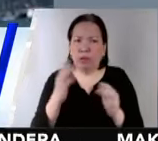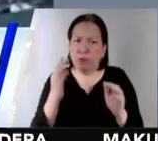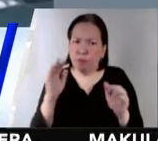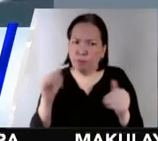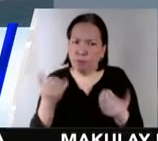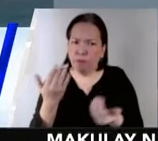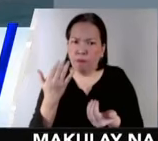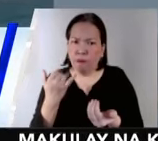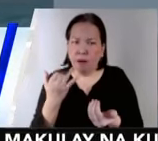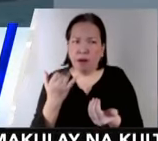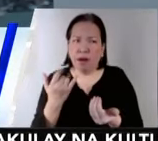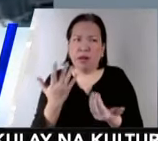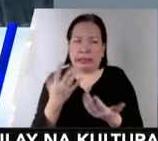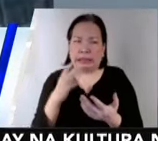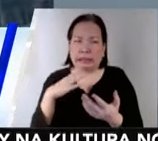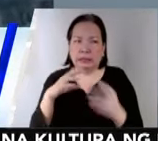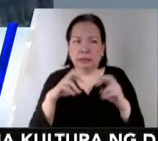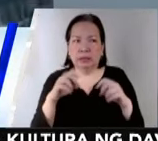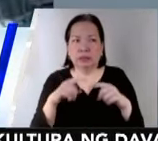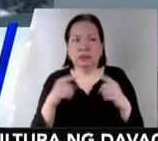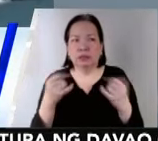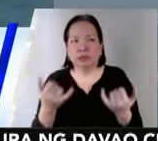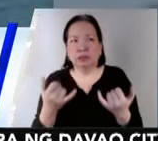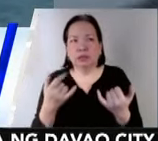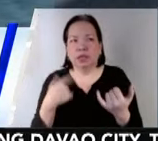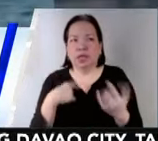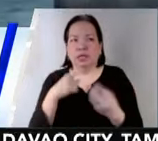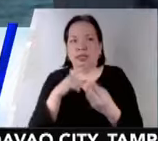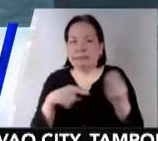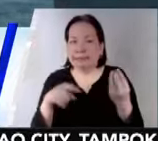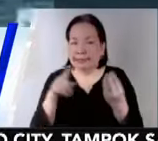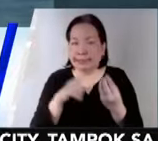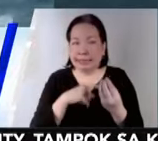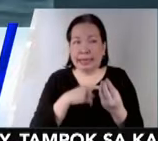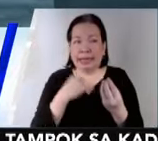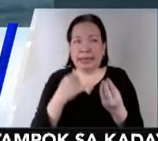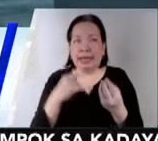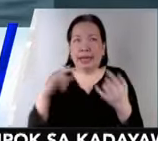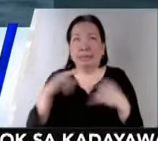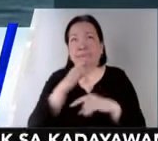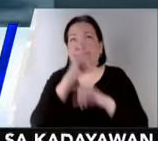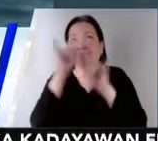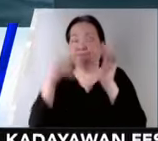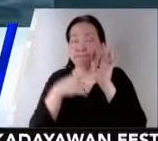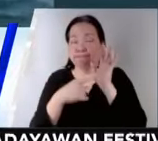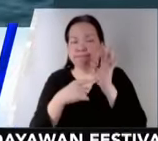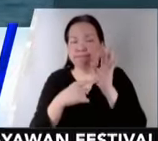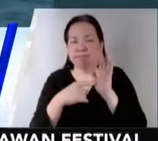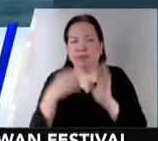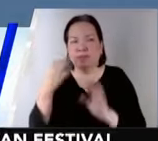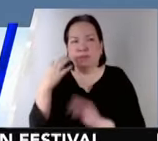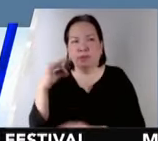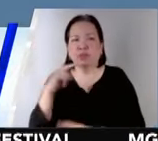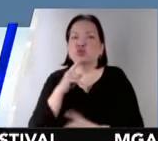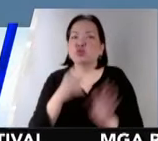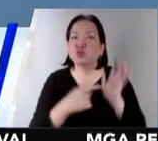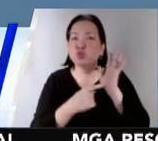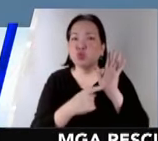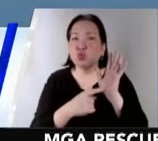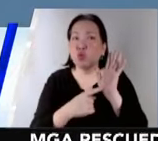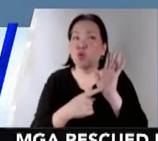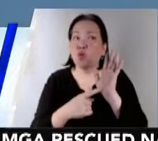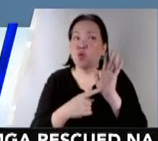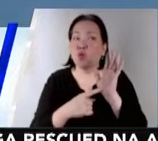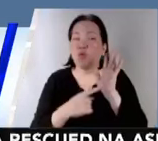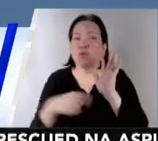kinansela ang demonstration ng aerobatics team ng French Air Force na kasama sa event. Bahagi ang airshow ng pagunita sa 80th